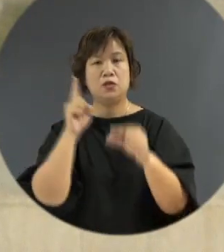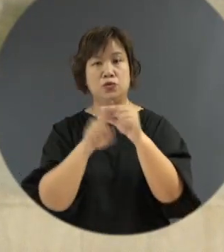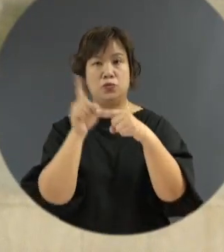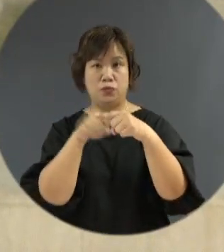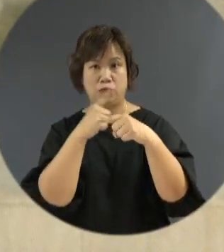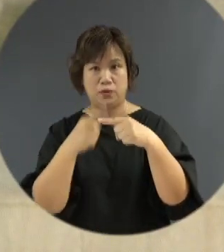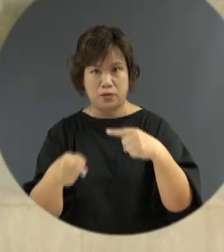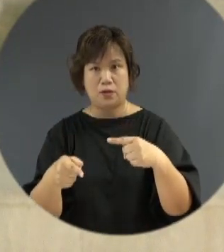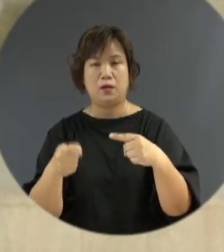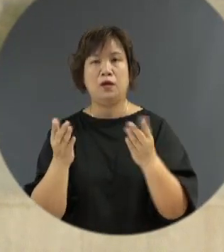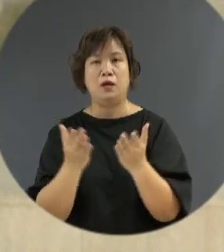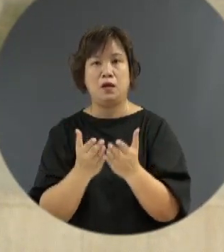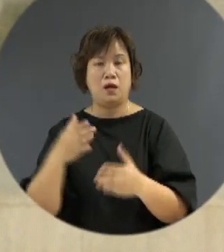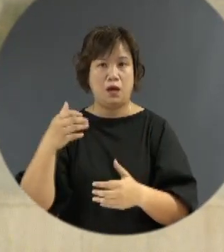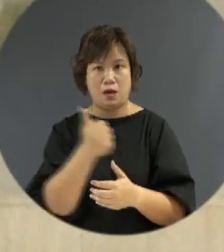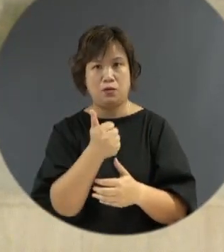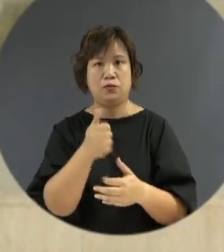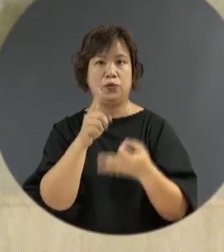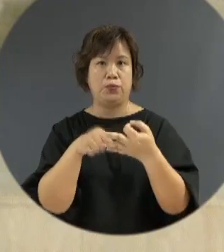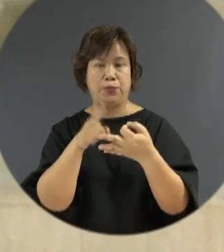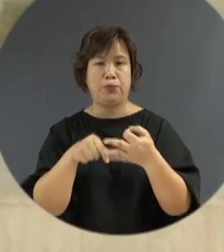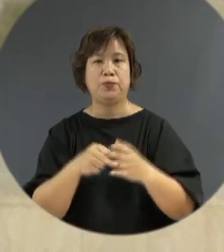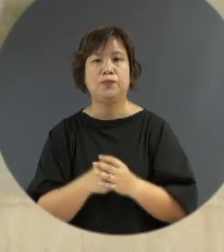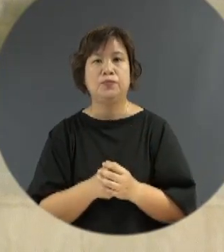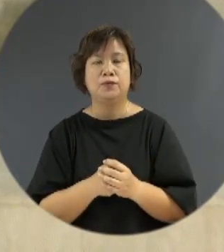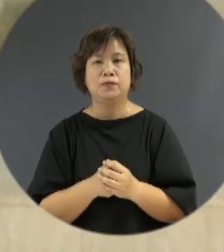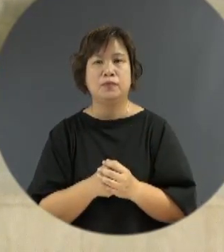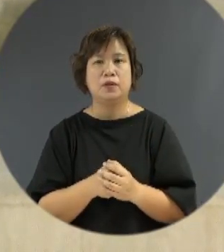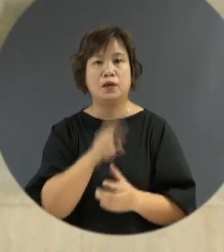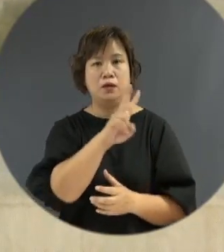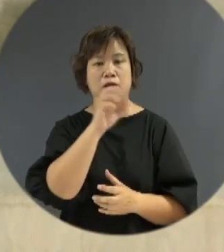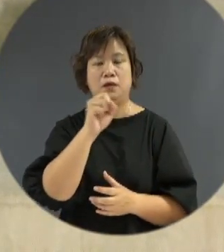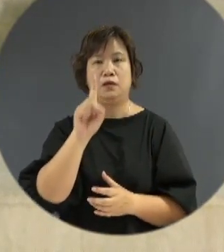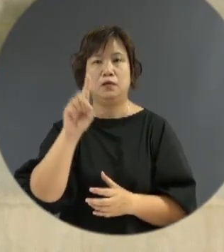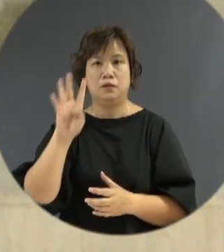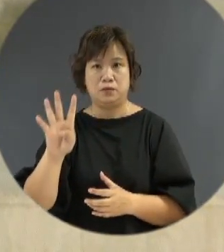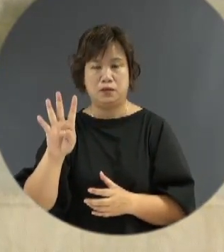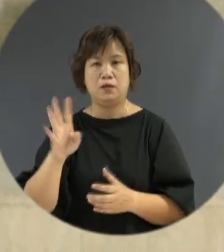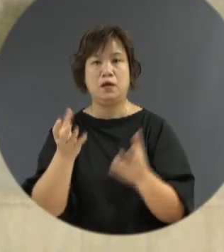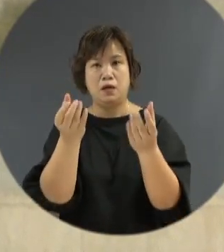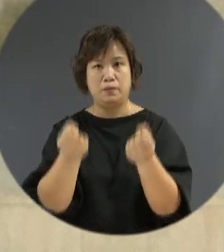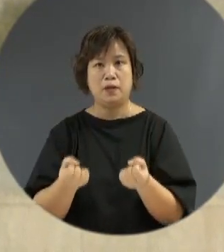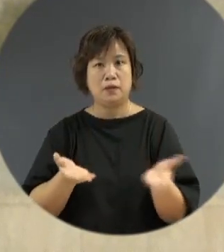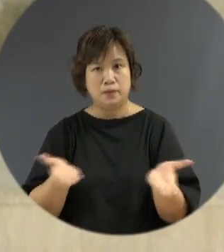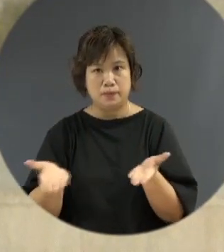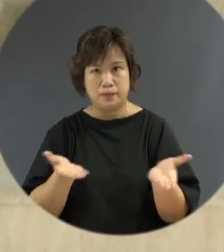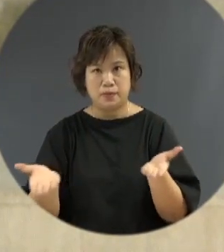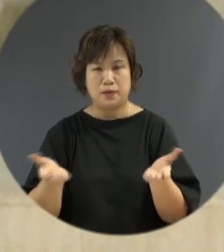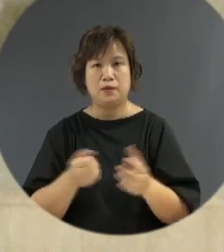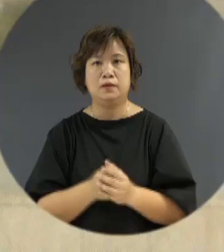学沈祖尧校长在2014年毕业典礼之